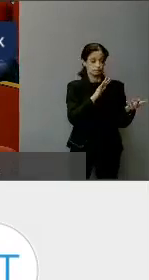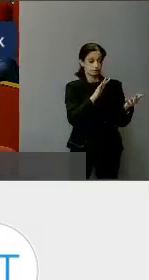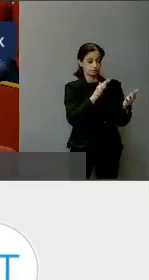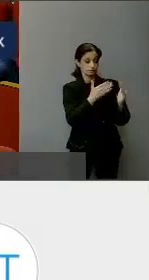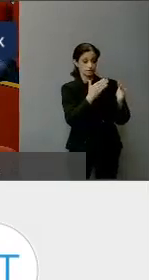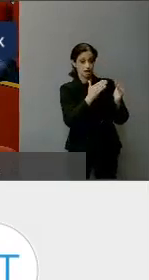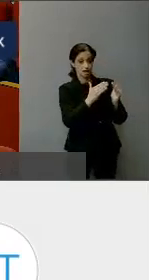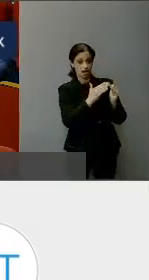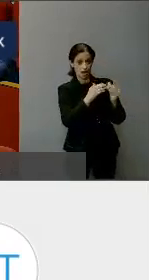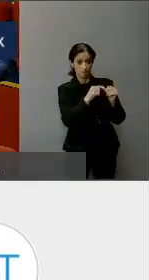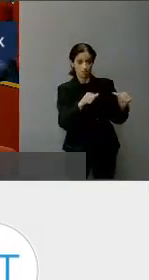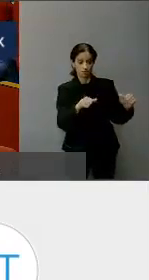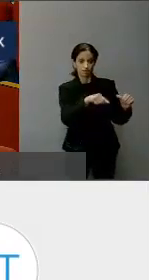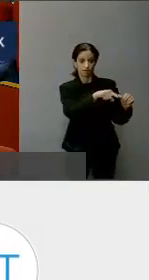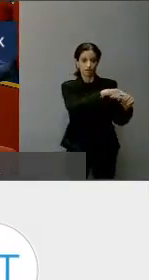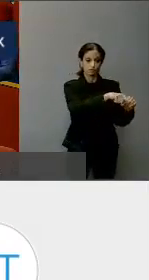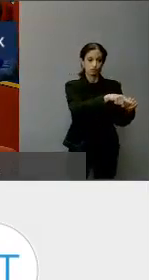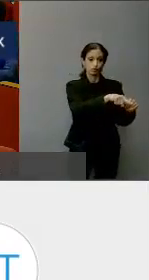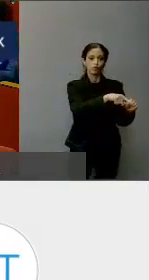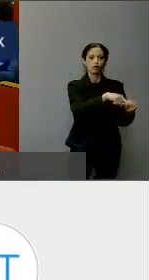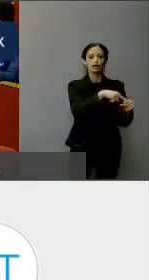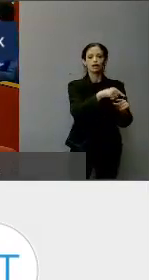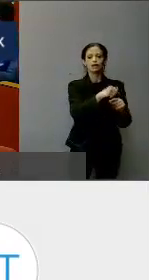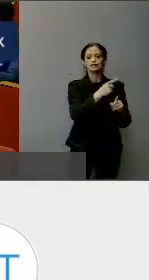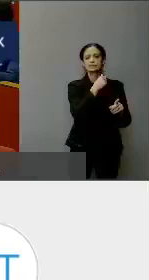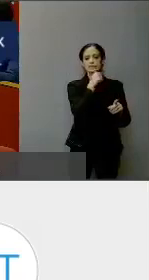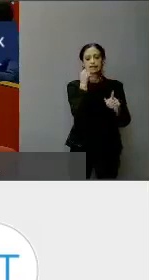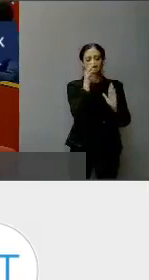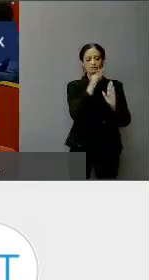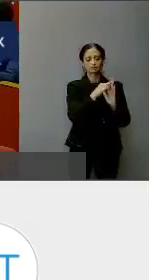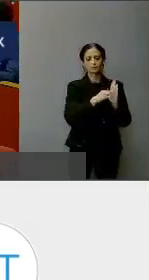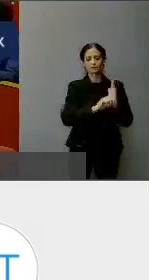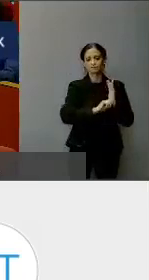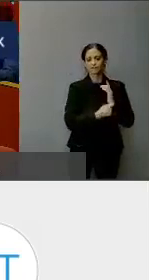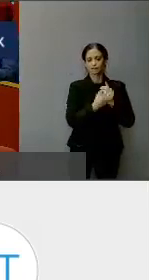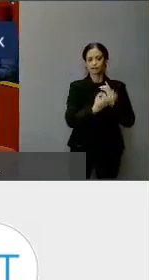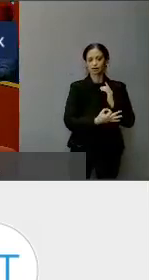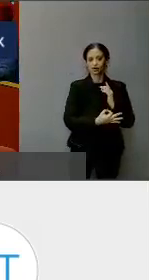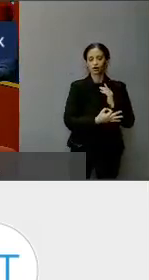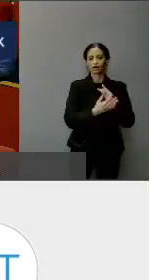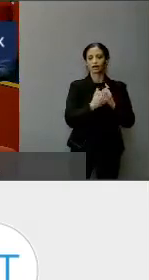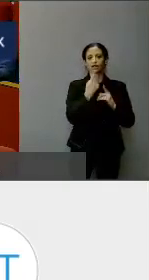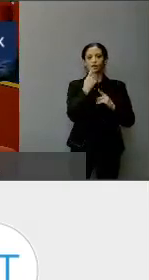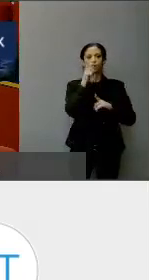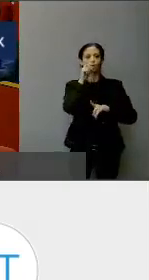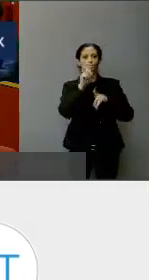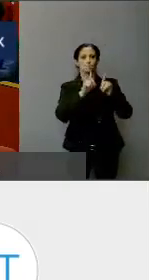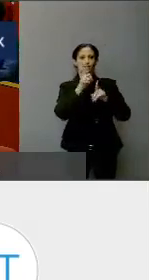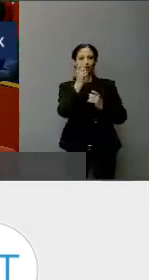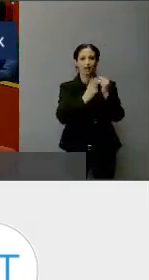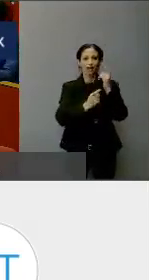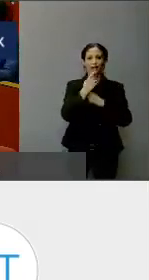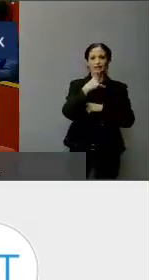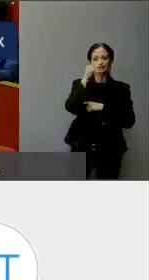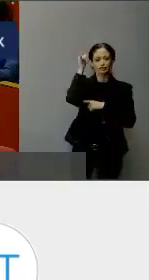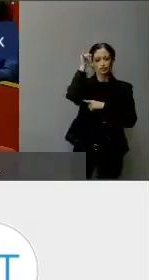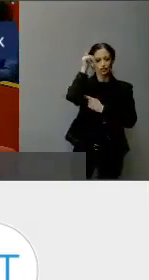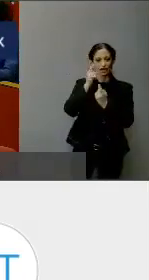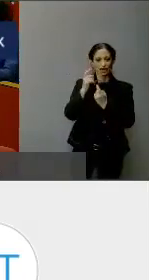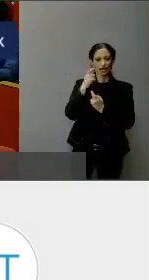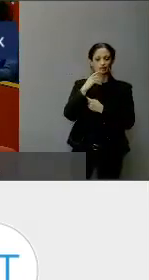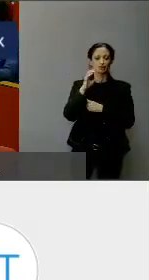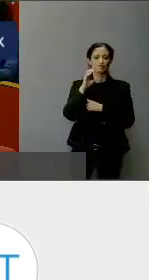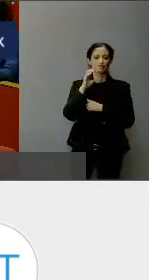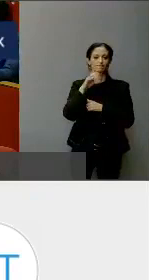si imporranno dei requisiti dei vincoli a far sì che quei milanesi quei torinesi poi villeggianti vengono a